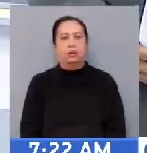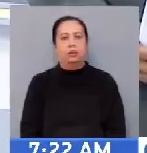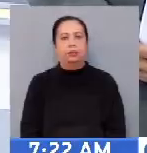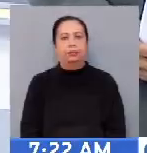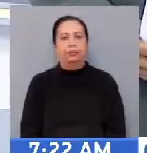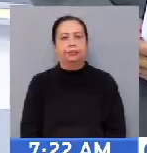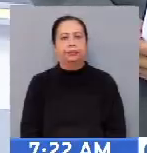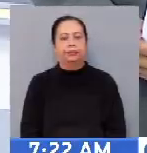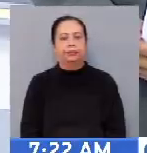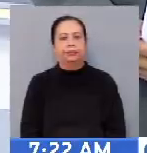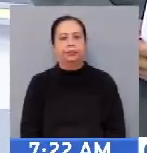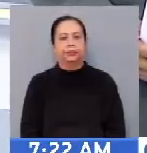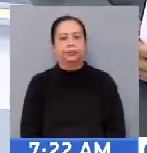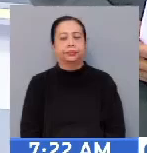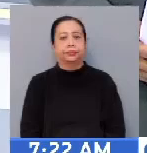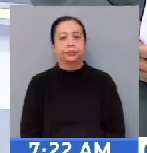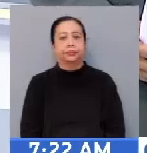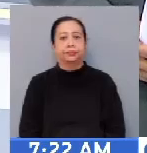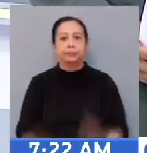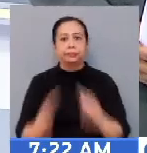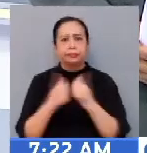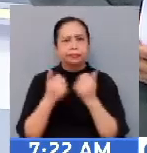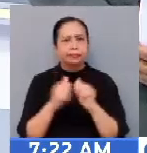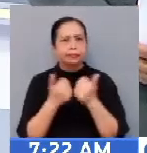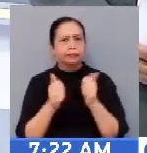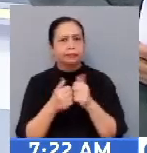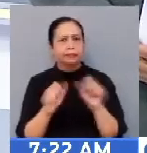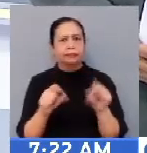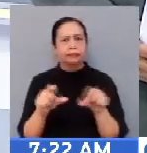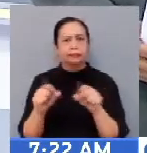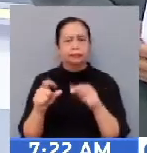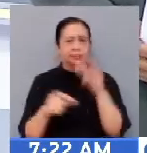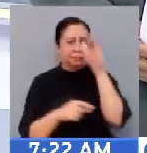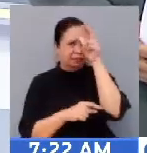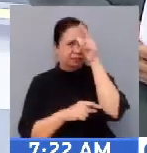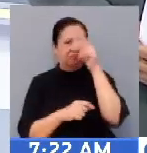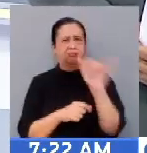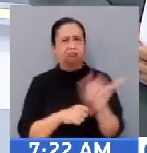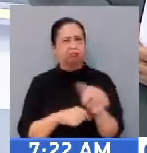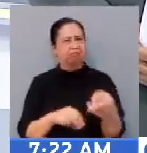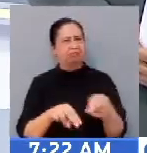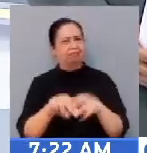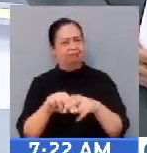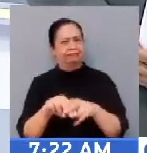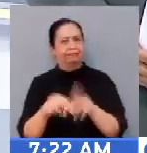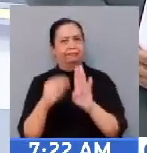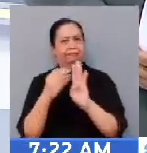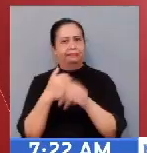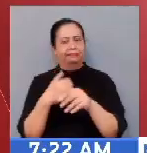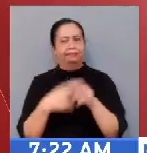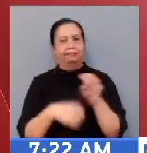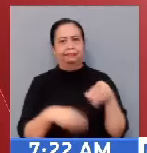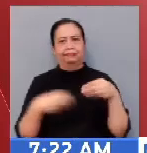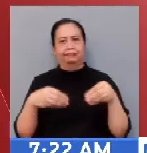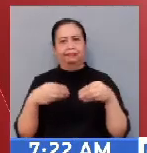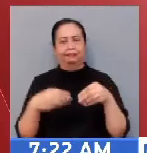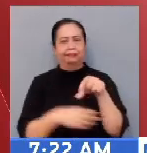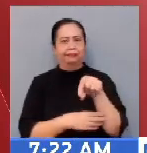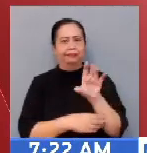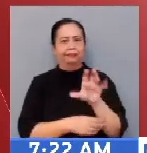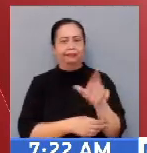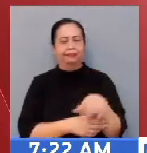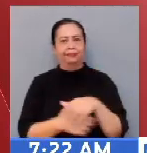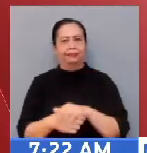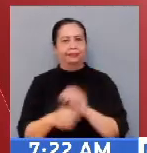Pilipino. Kumusayin naman natin ang bentahan ng manok na nagtaas na rin ang presyo. Balikan natin sa Murphy Market sa Quezon City ang kasama nating